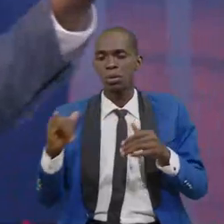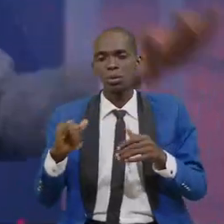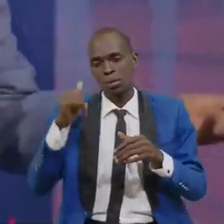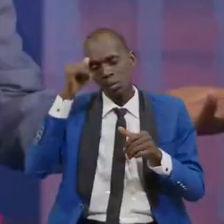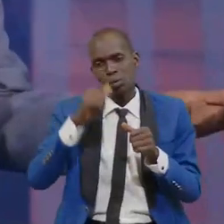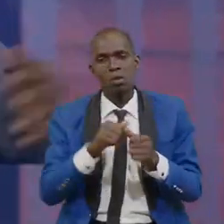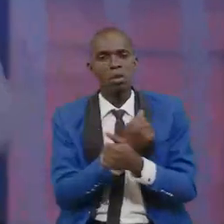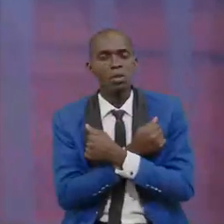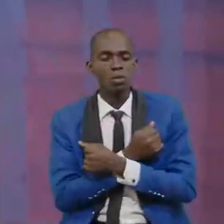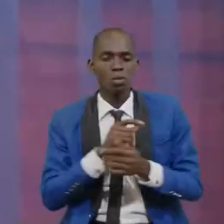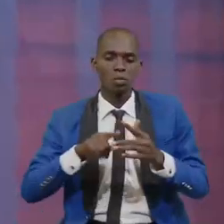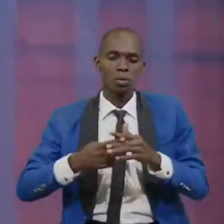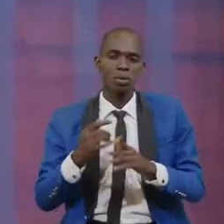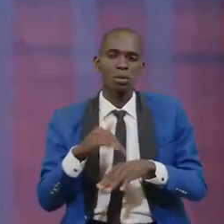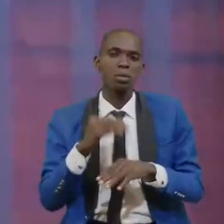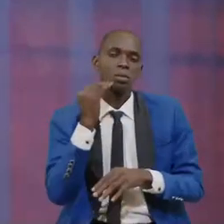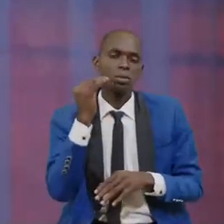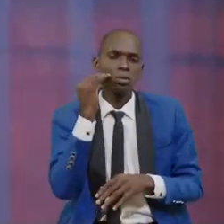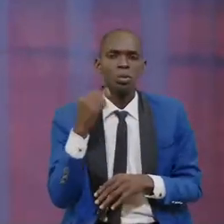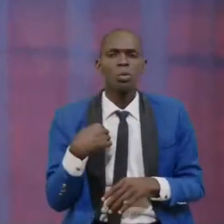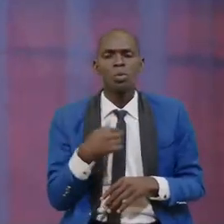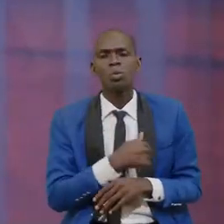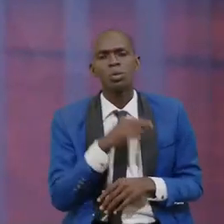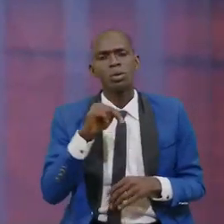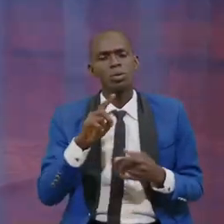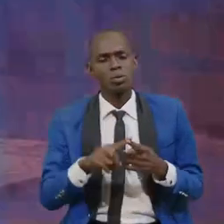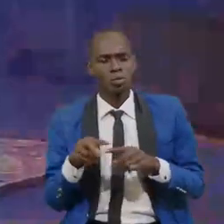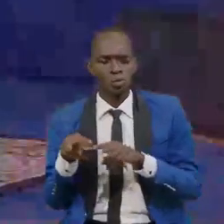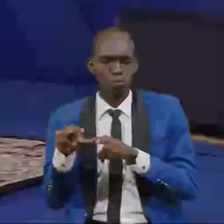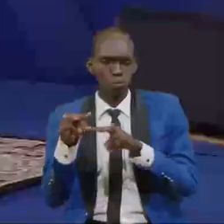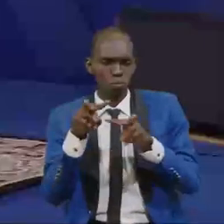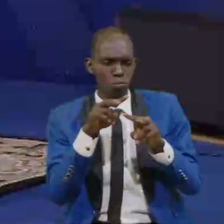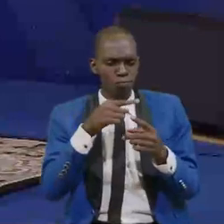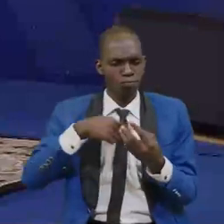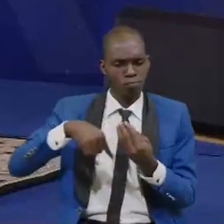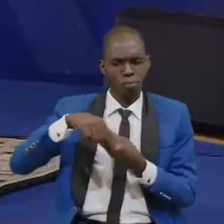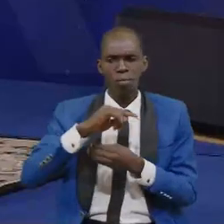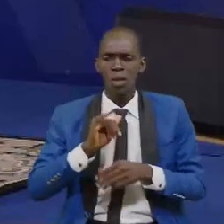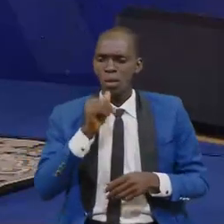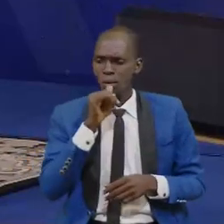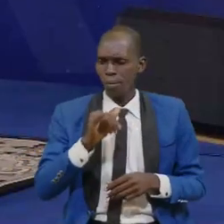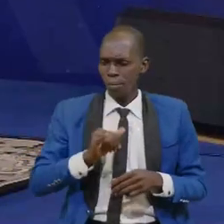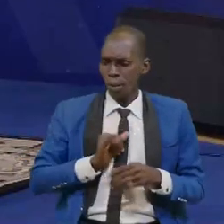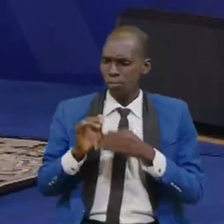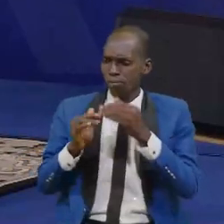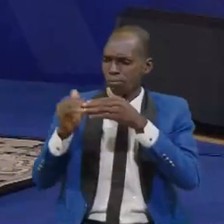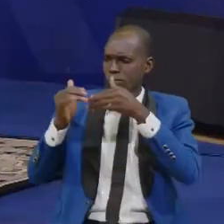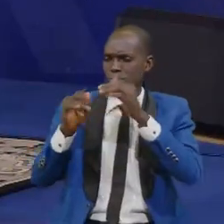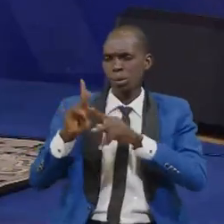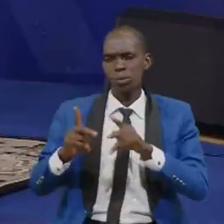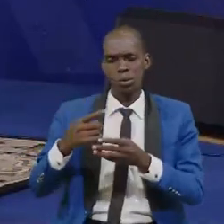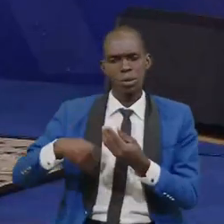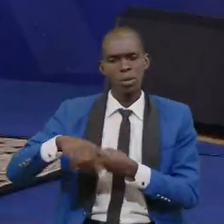l'édification, la charité bien ordonnée commence par soi-même. Devons regarder, est-ce que j'édifie les gens qui sont plus proches de